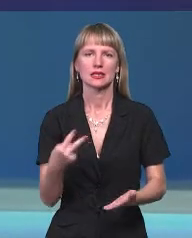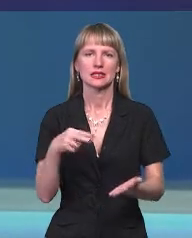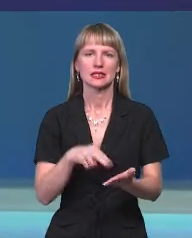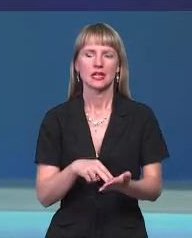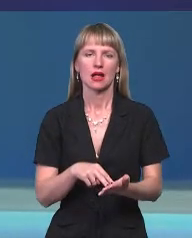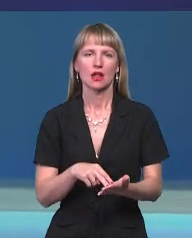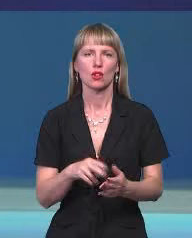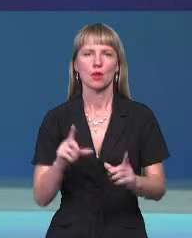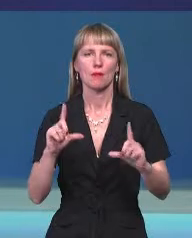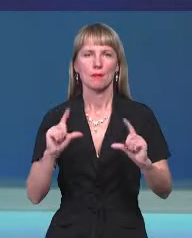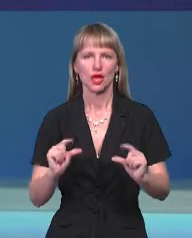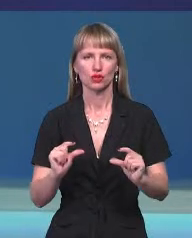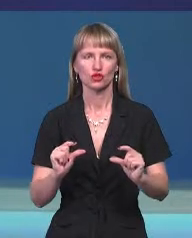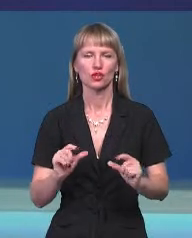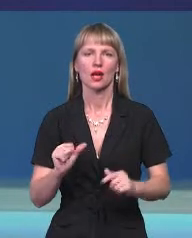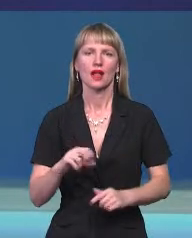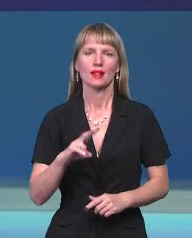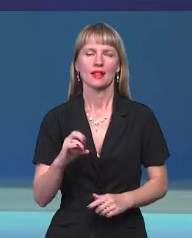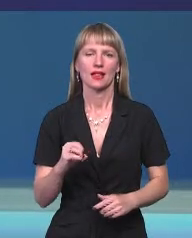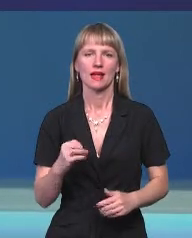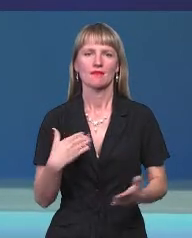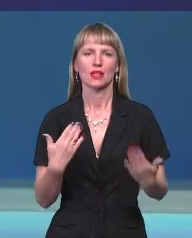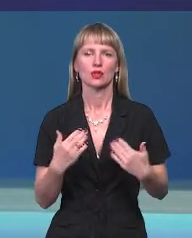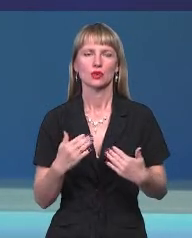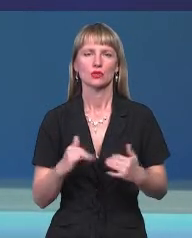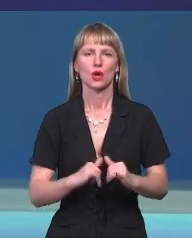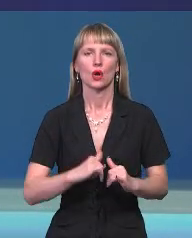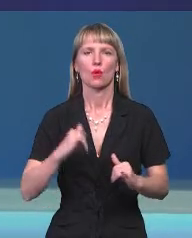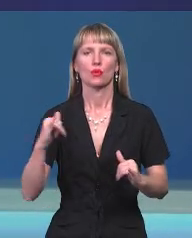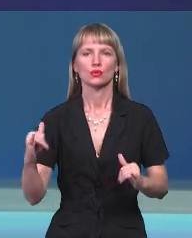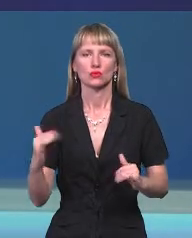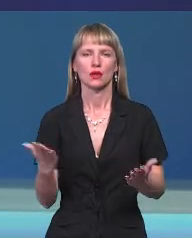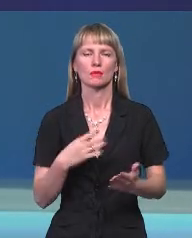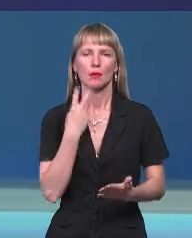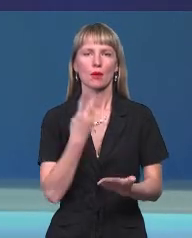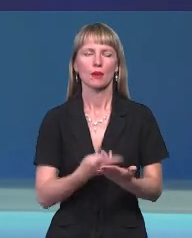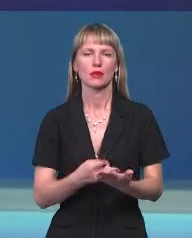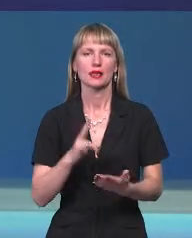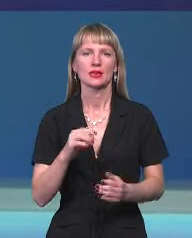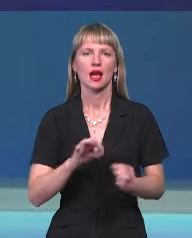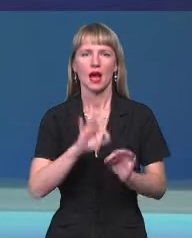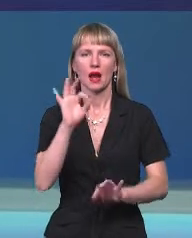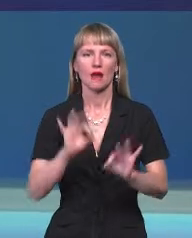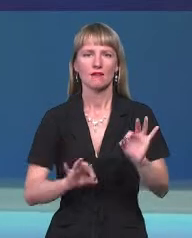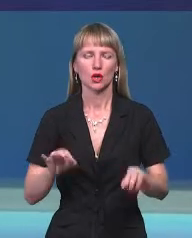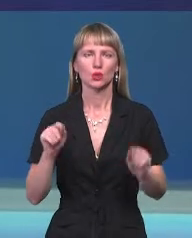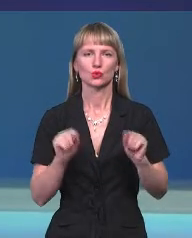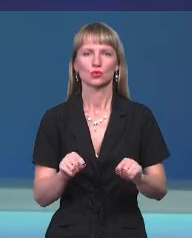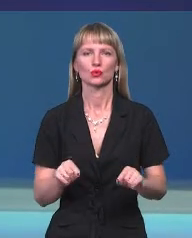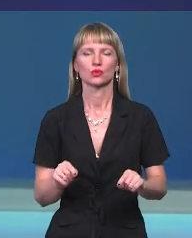рази менше. Але відносно росту, який ми побачили на графіку,